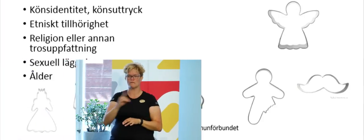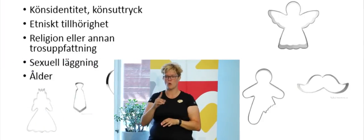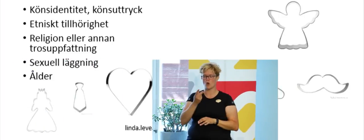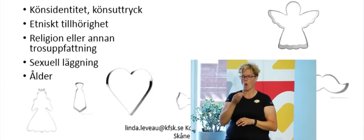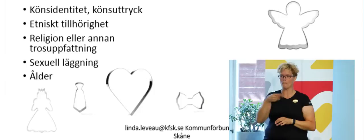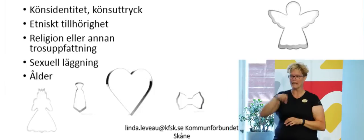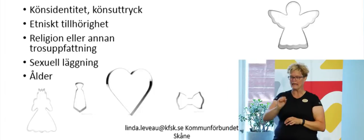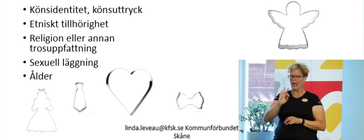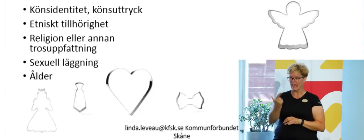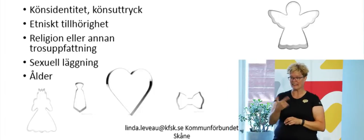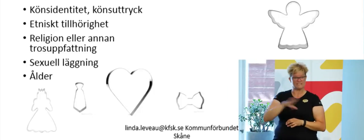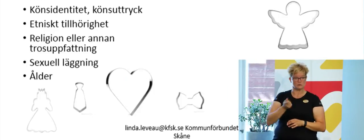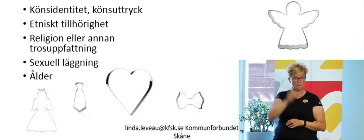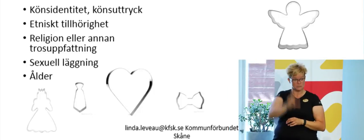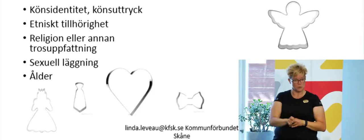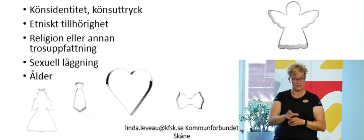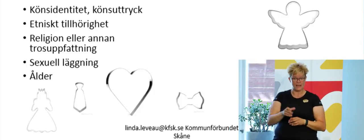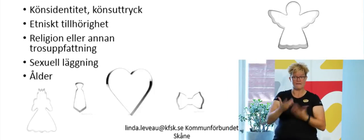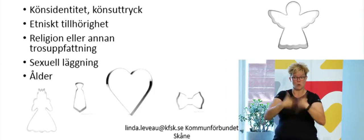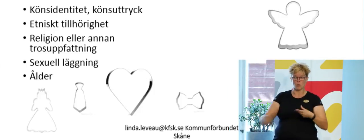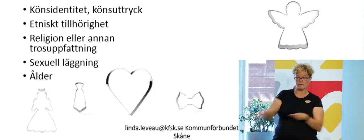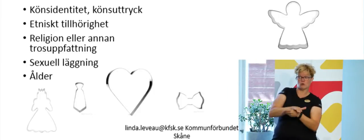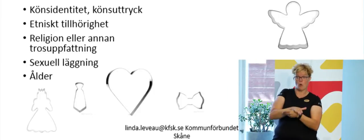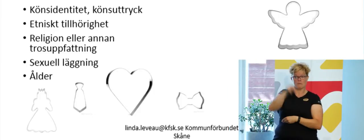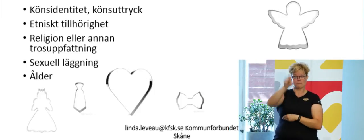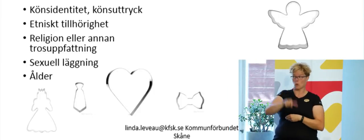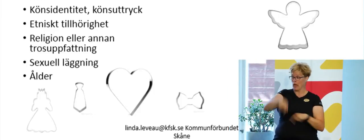Har vi någon funktionsfullkomlig här i församlingen?